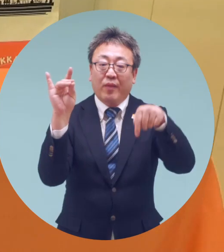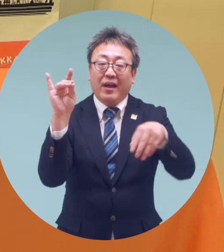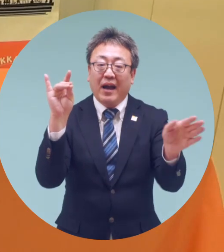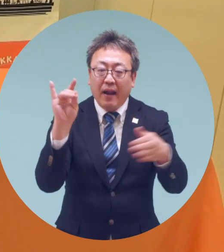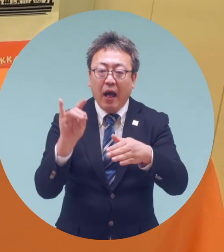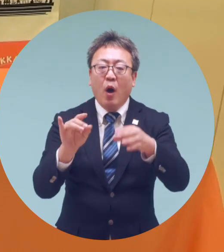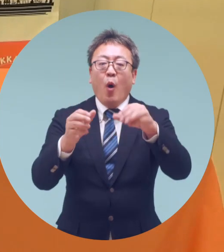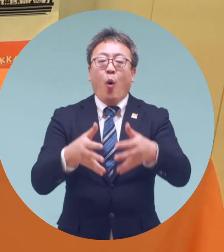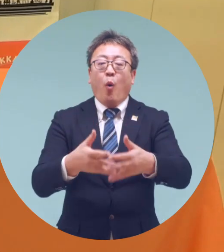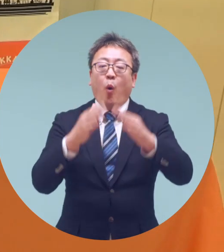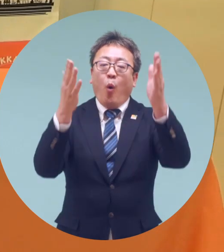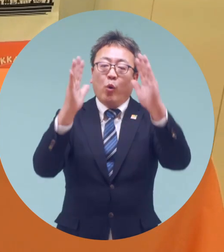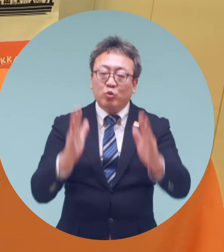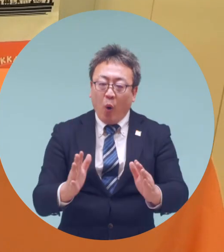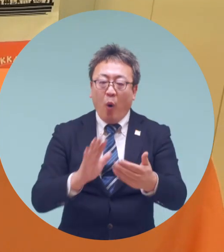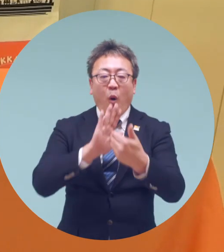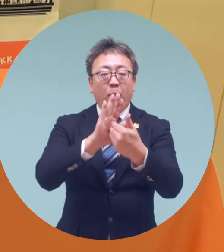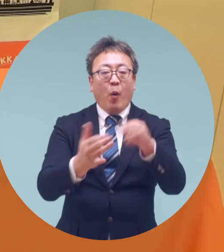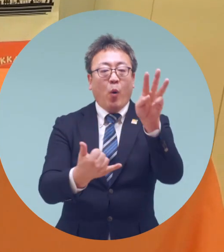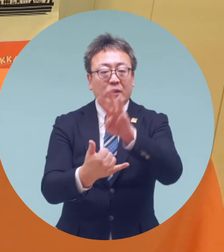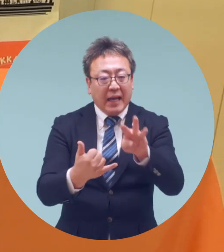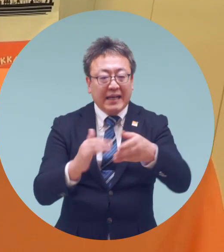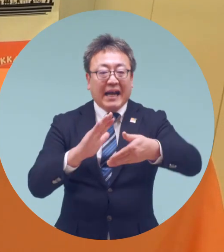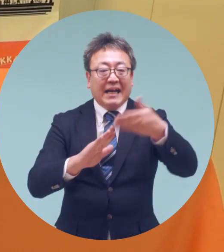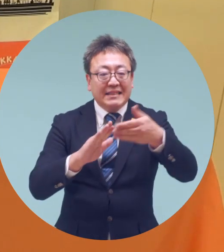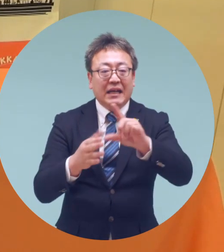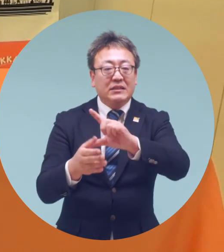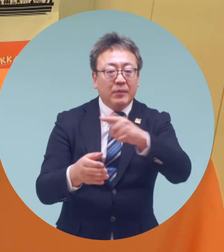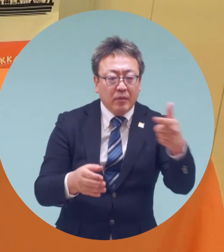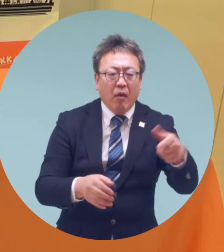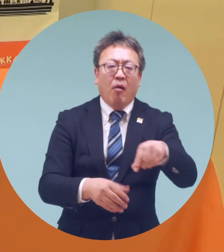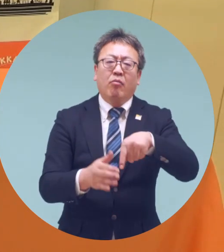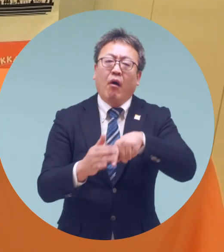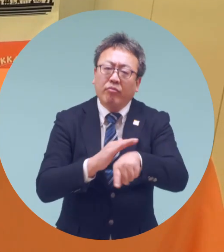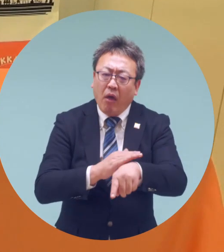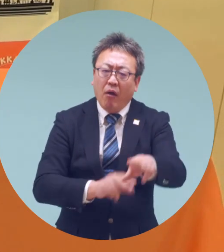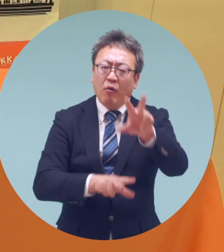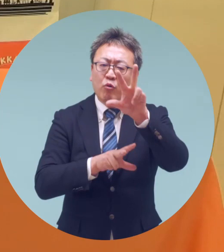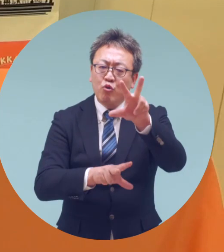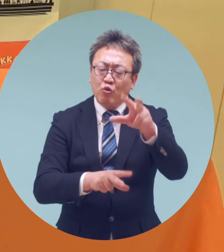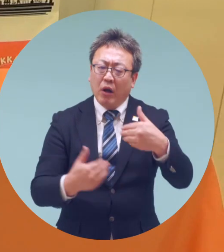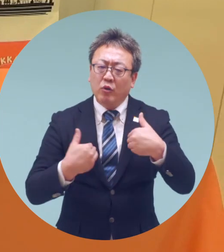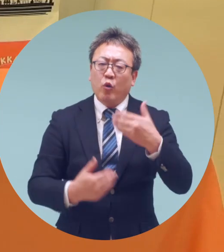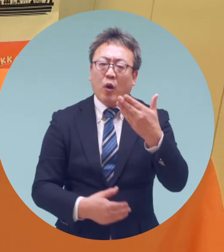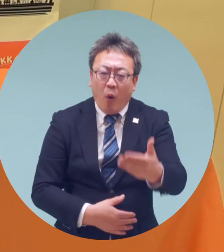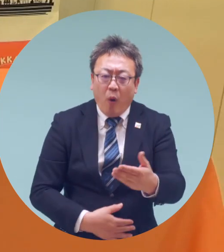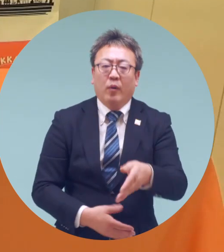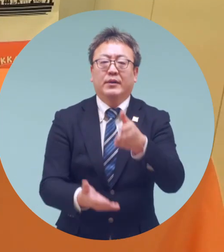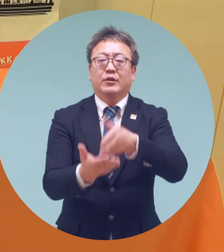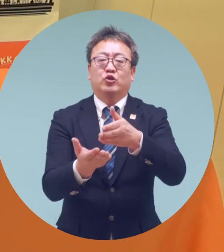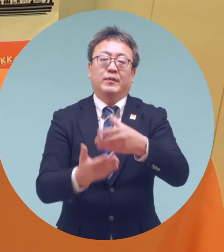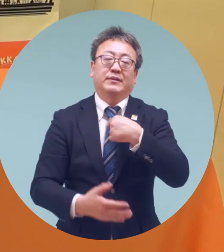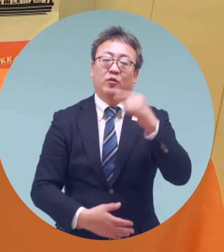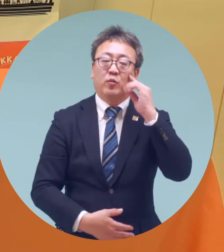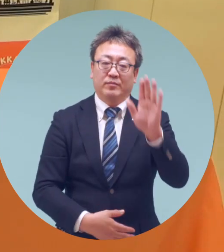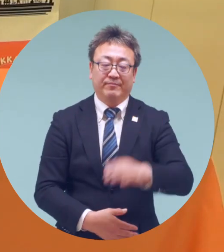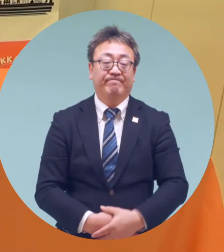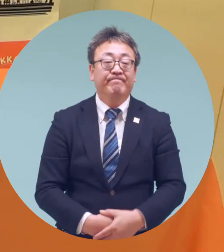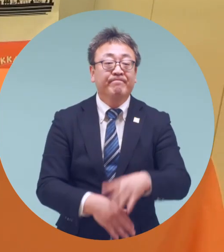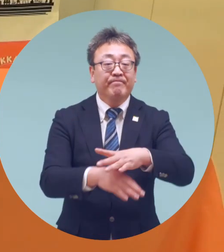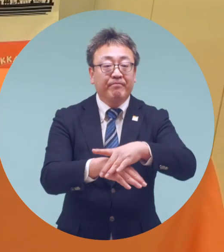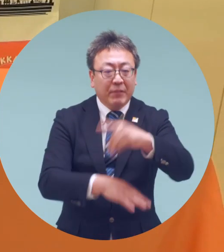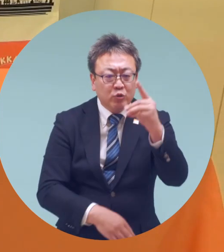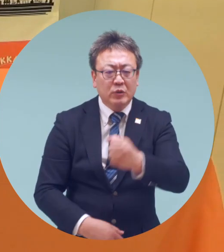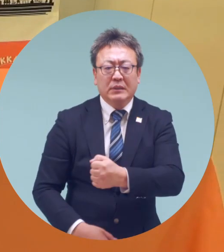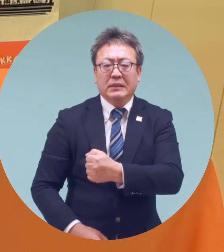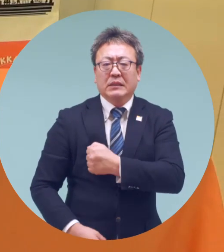法の中から構造や防災、火災に絞ってなぜルールが設けられているかをお話ししたいと思います。ま